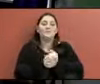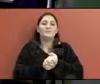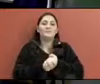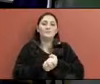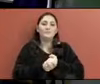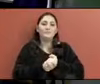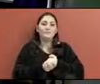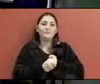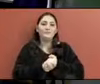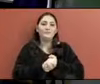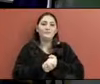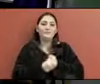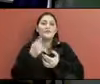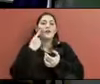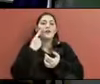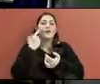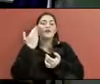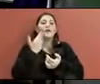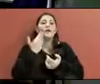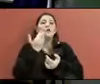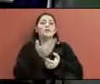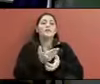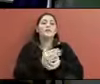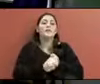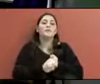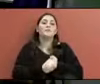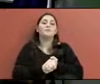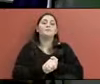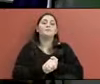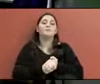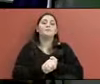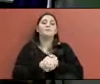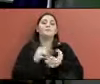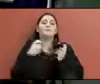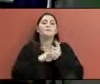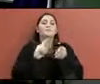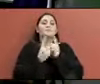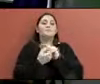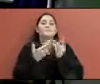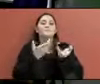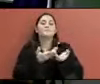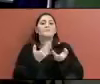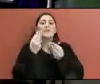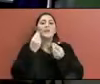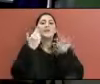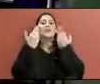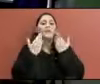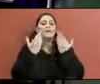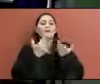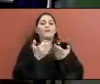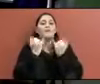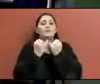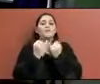yayınlar Hasan Bey ve Sezer Dayı demiş. Ergün Uzuner, iyi yayınlar kardeşim demiş. Abdurrahman